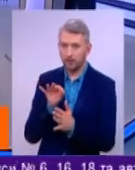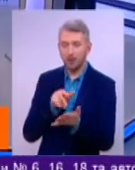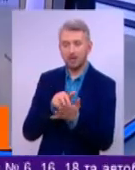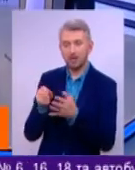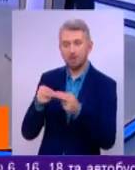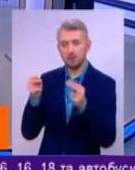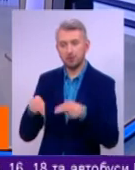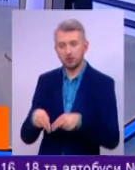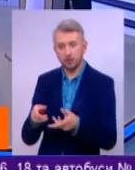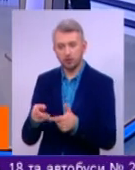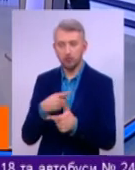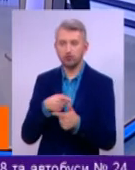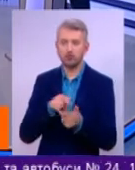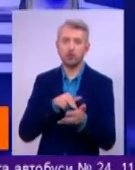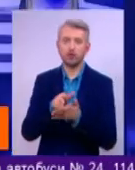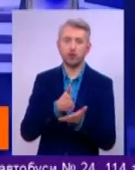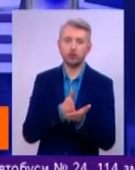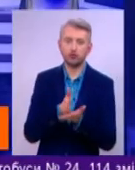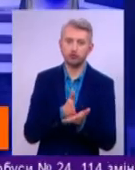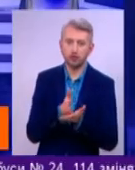підписувати контракт, чи йти служити вже